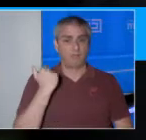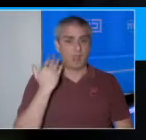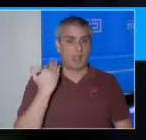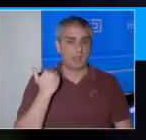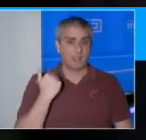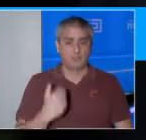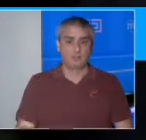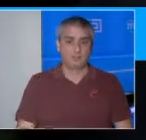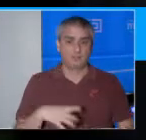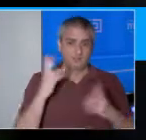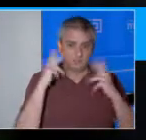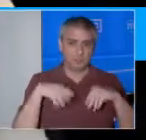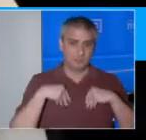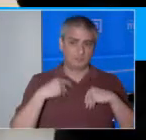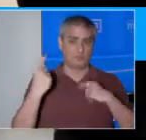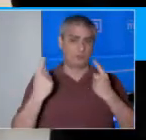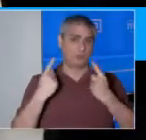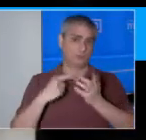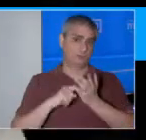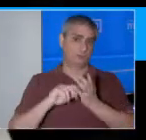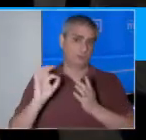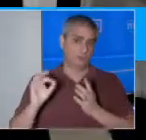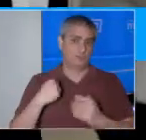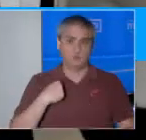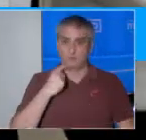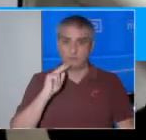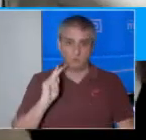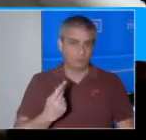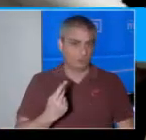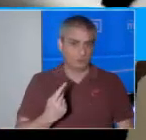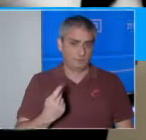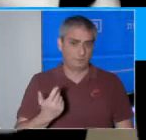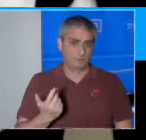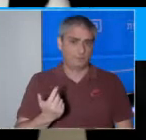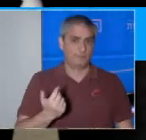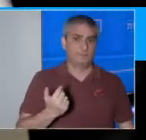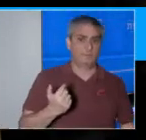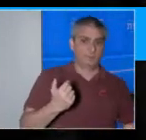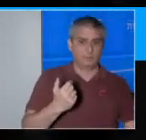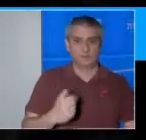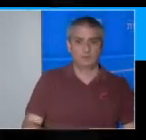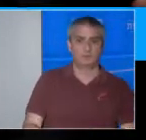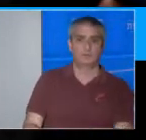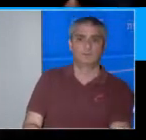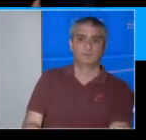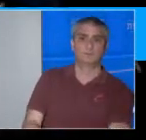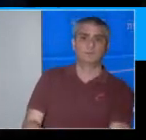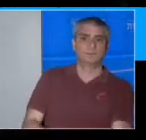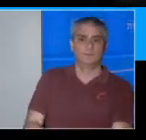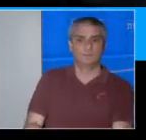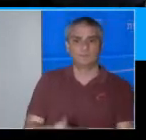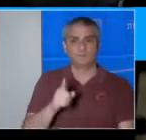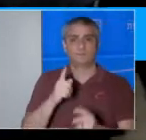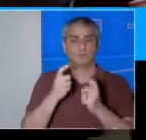איזושהי הסכמה, כל אחד מסיבותיו שלו, ואני חוזר, אני לא רשאי ולא מעוניין לדבר בשם הסיעות החרדיות,